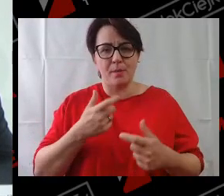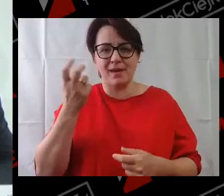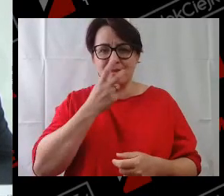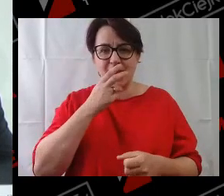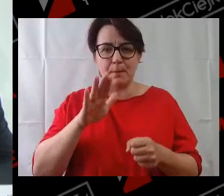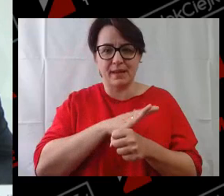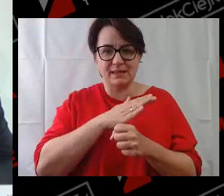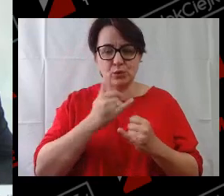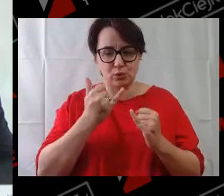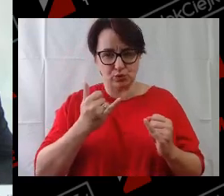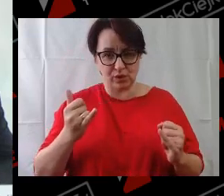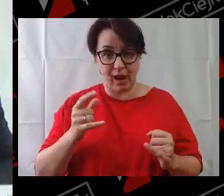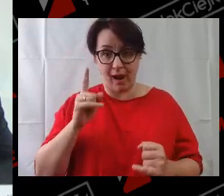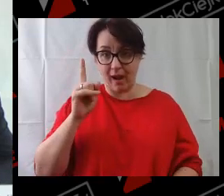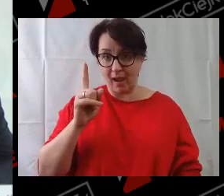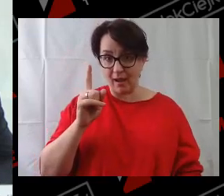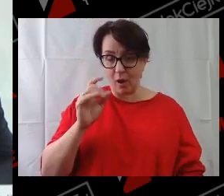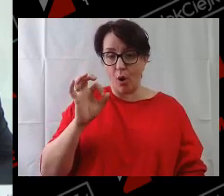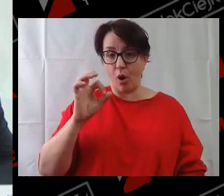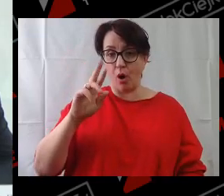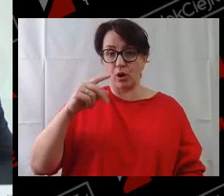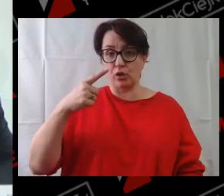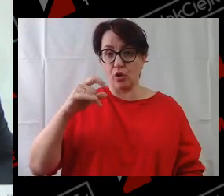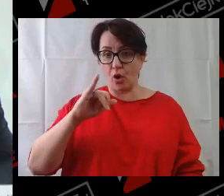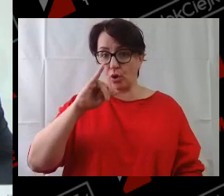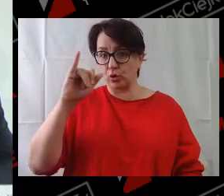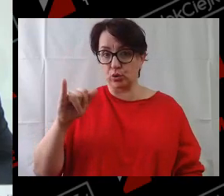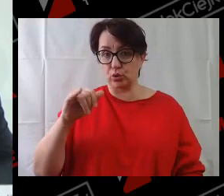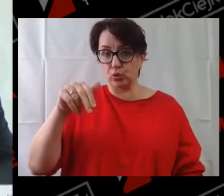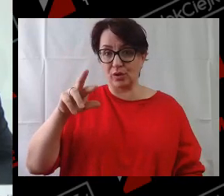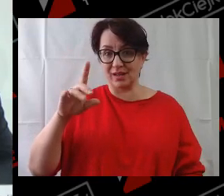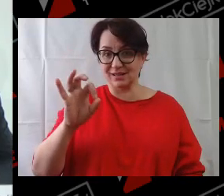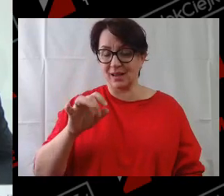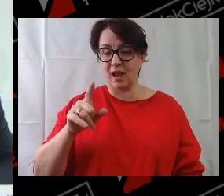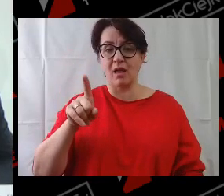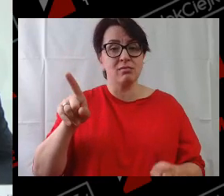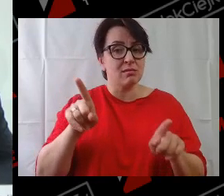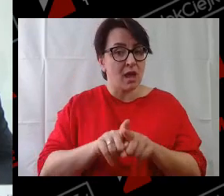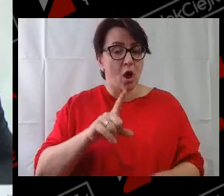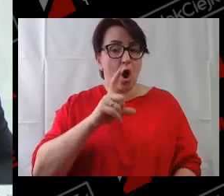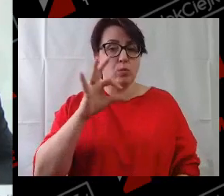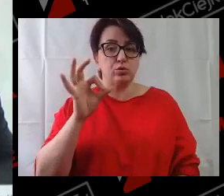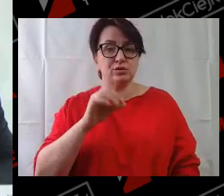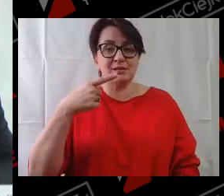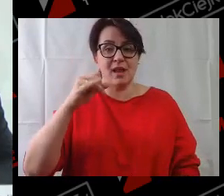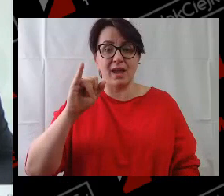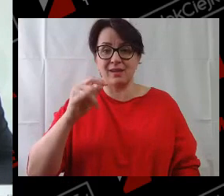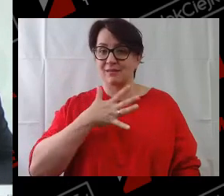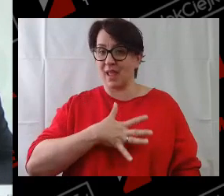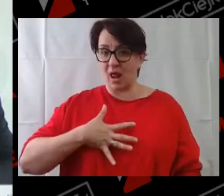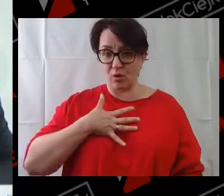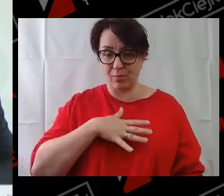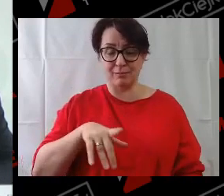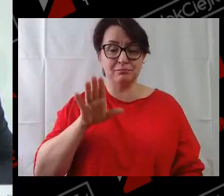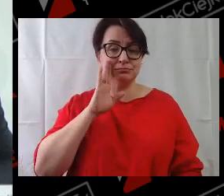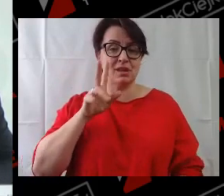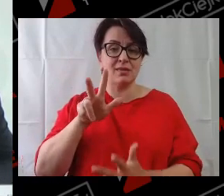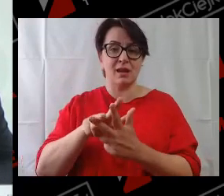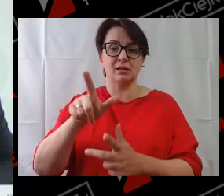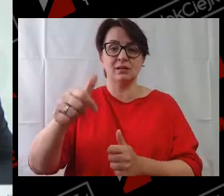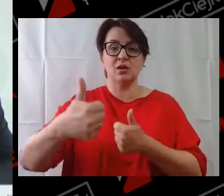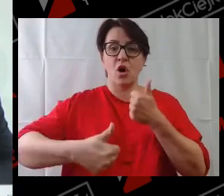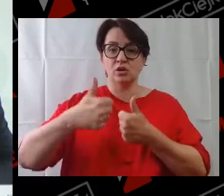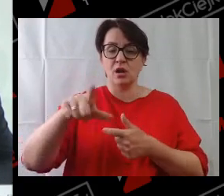natomiast Ordo iuris nawet przez Opus Dei Z tego co słyszę jest po prostu nielubiane traktowane jako konkurencja są uznawani za zbyt